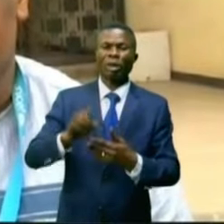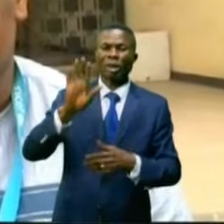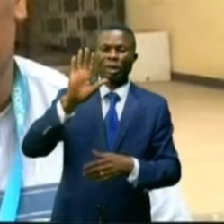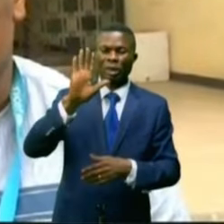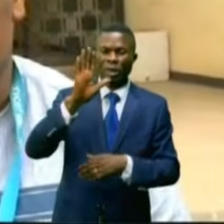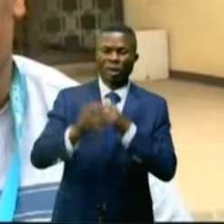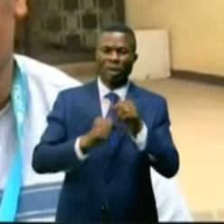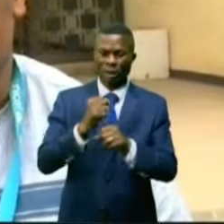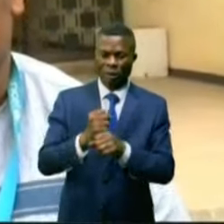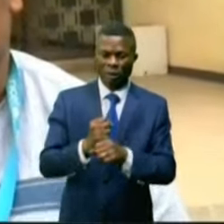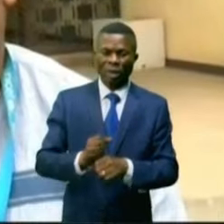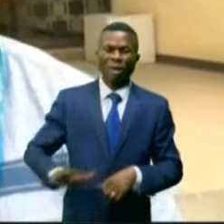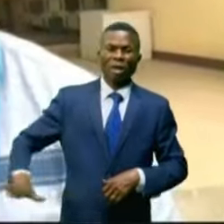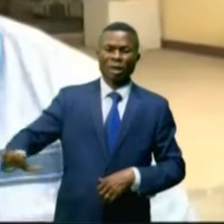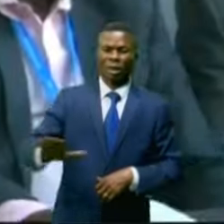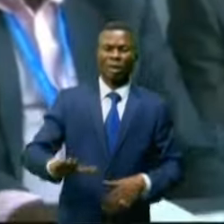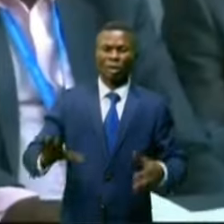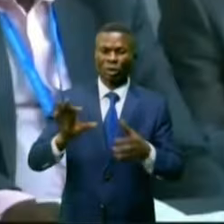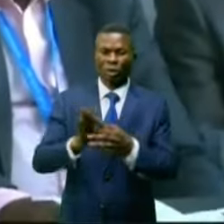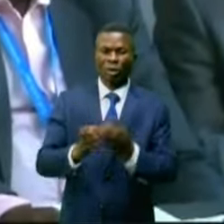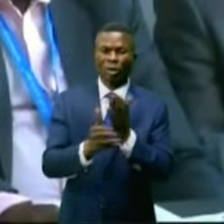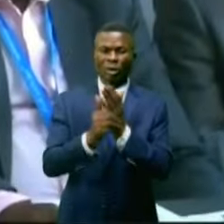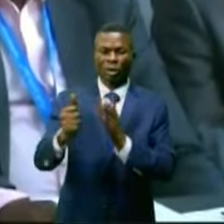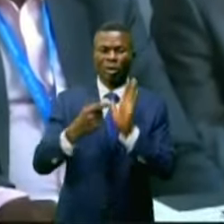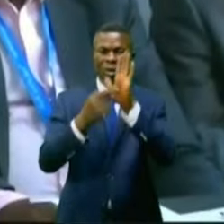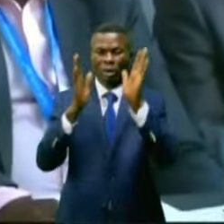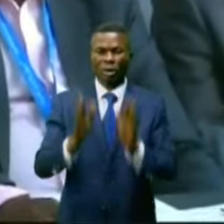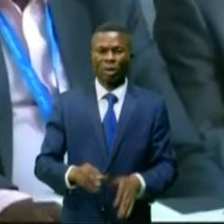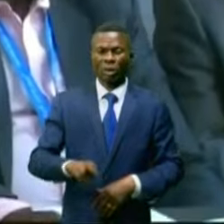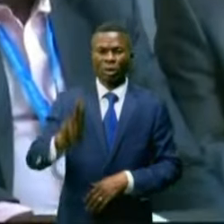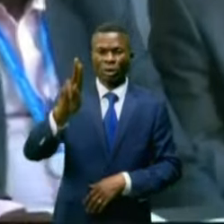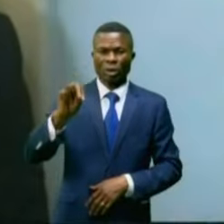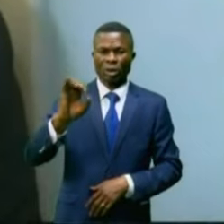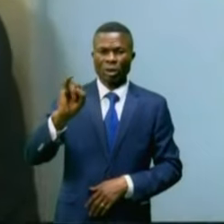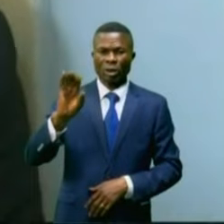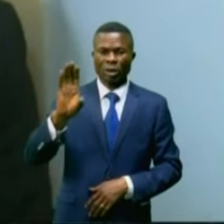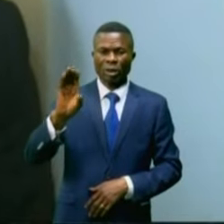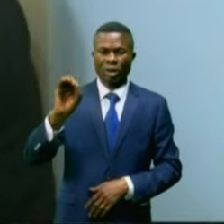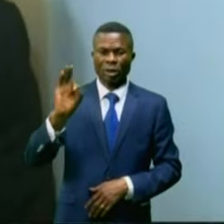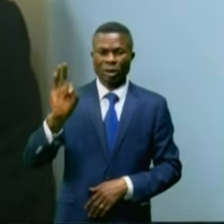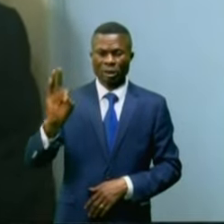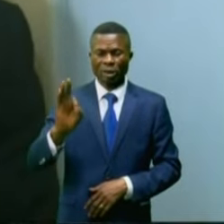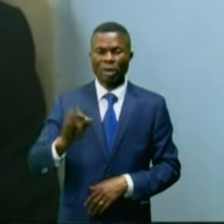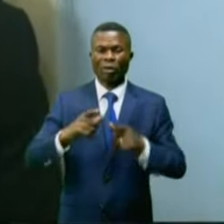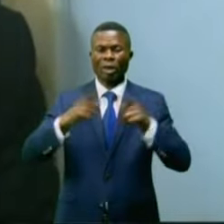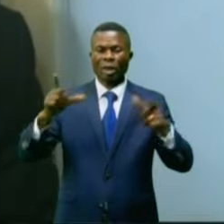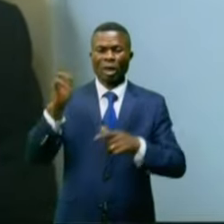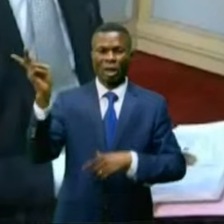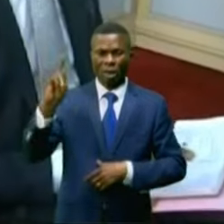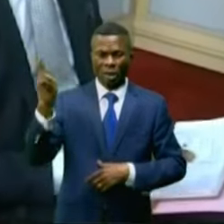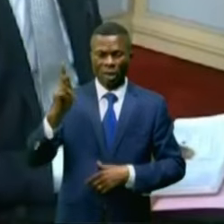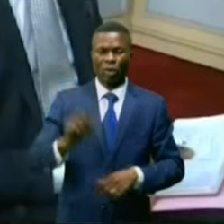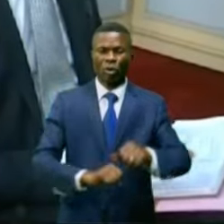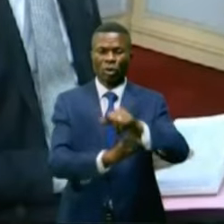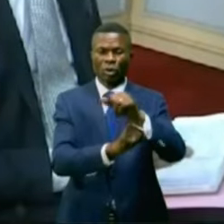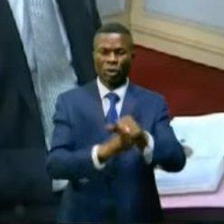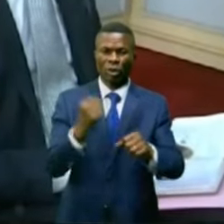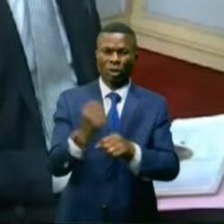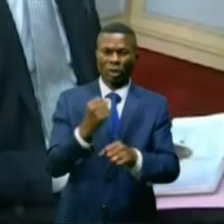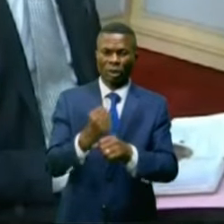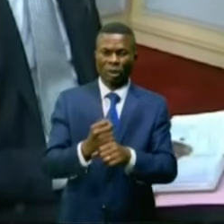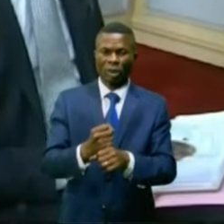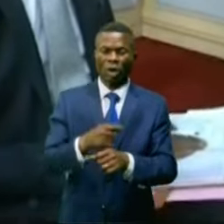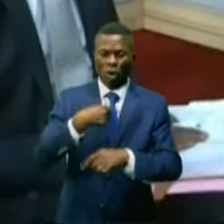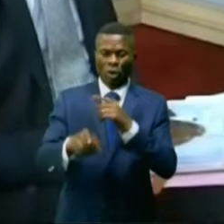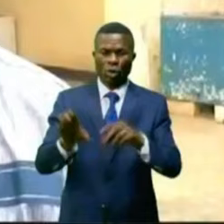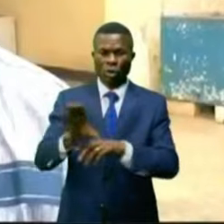agences des Nations Unies. En sa qualité du représentant de l'UNICEF au Grand Kasaï, Dr Arsène Kwankwan entend accompagner le processus de la reprise des